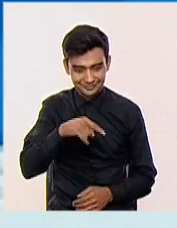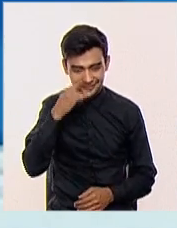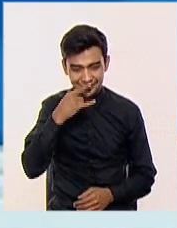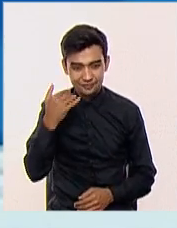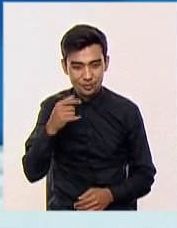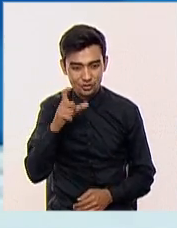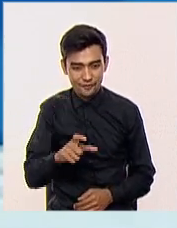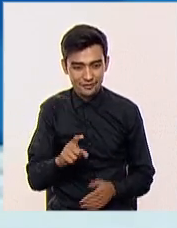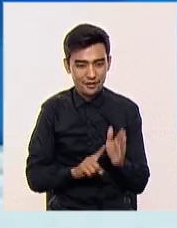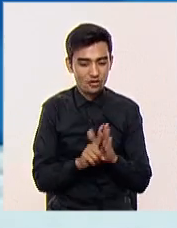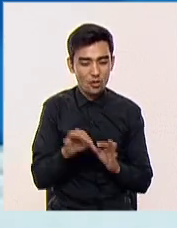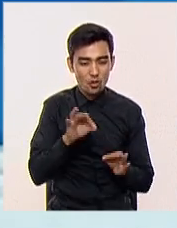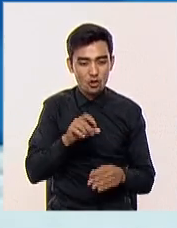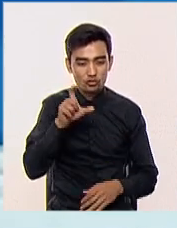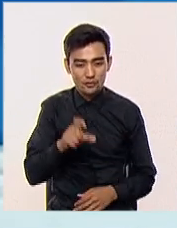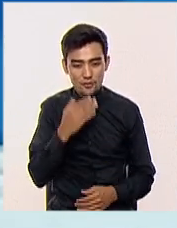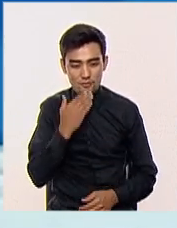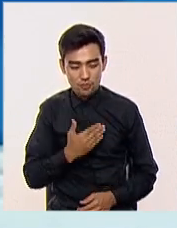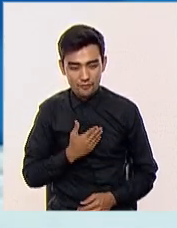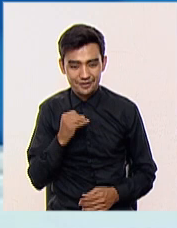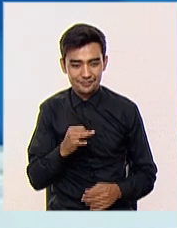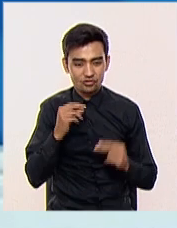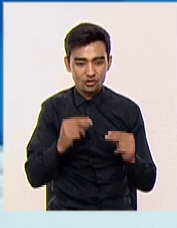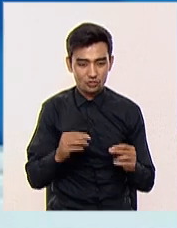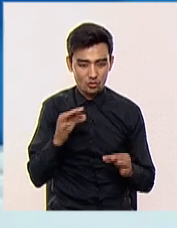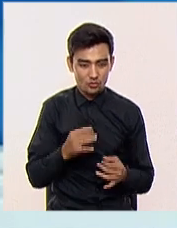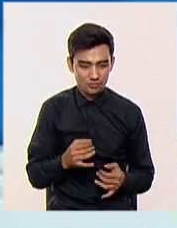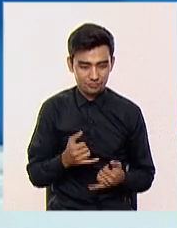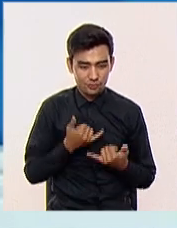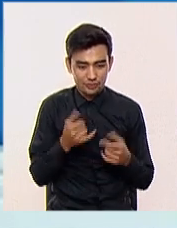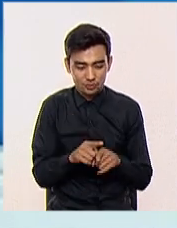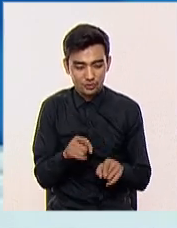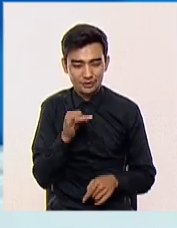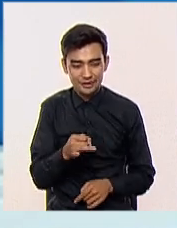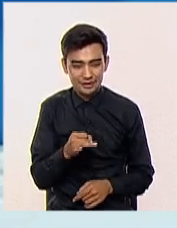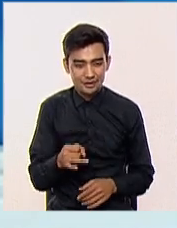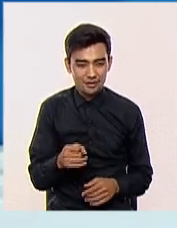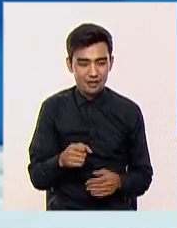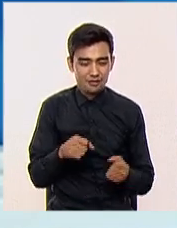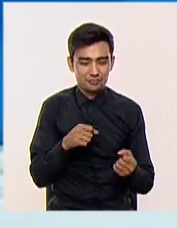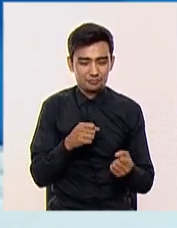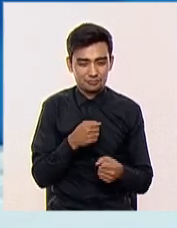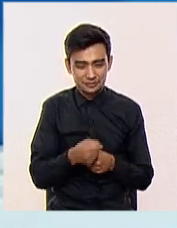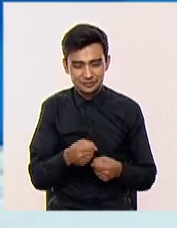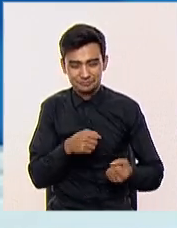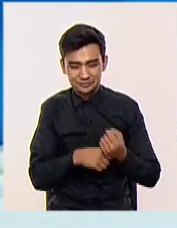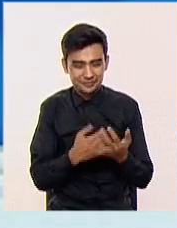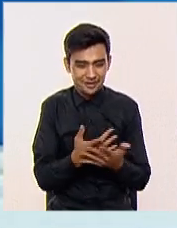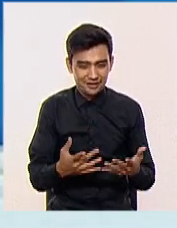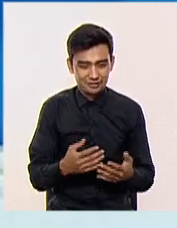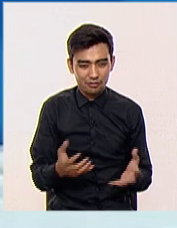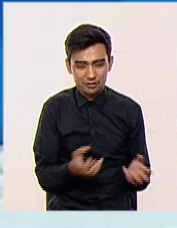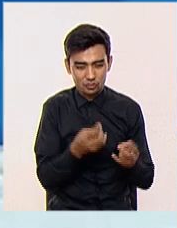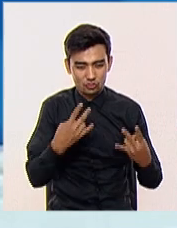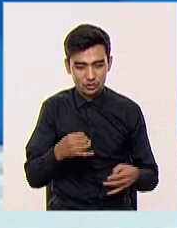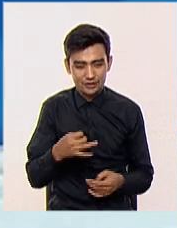что начало человечности – любовь и справедливость. Ни в коем случае нельзя оправдывать насилие. Прошу вас, давайте будем